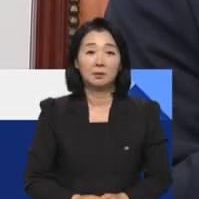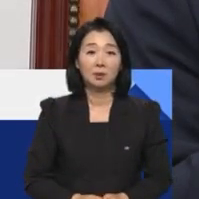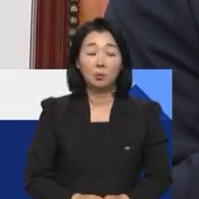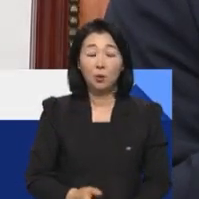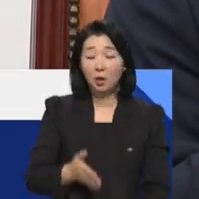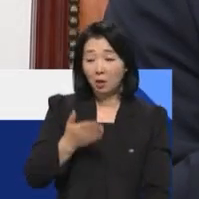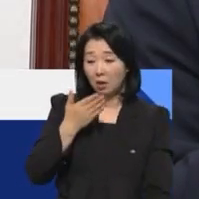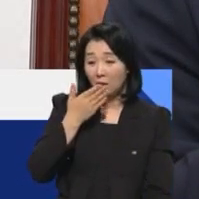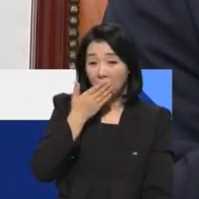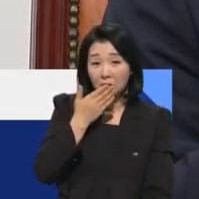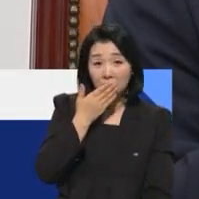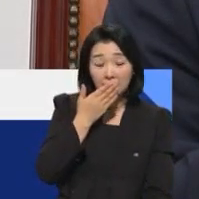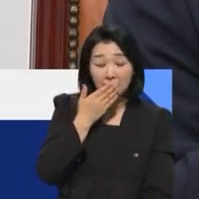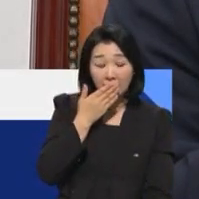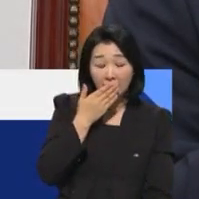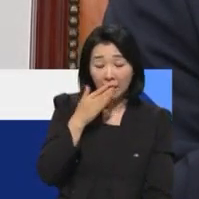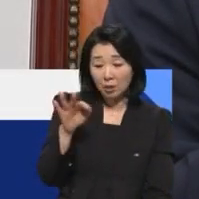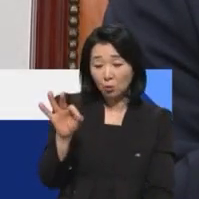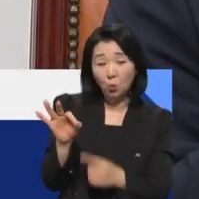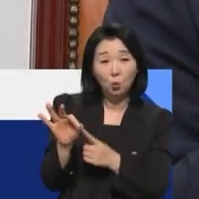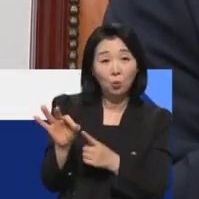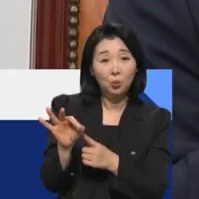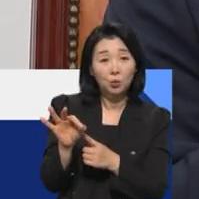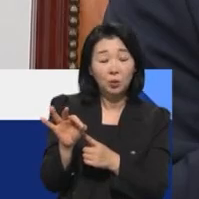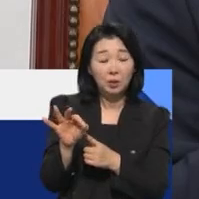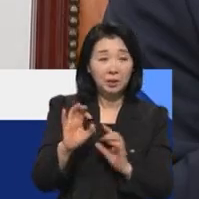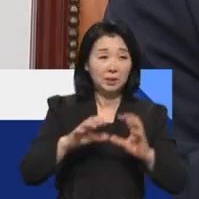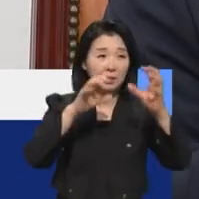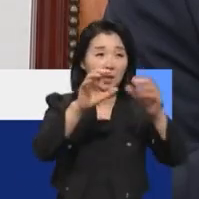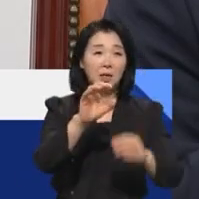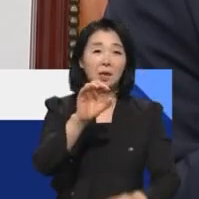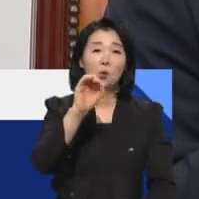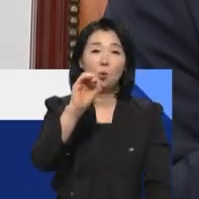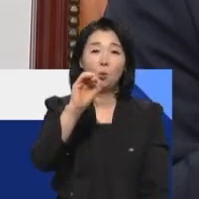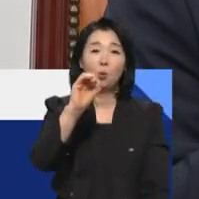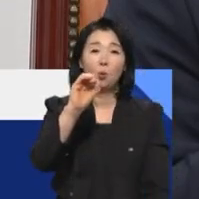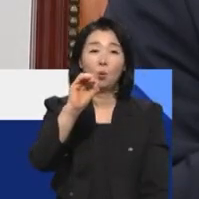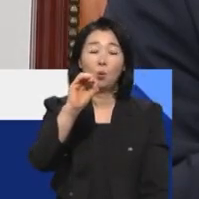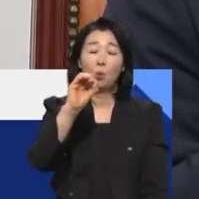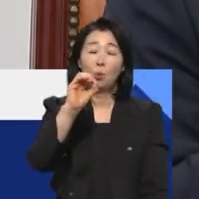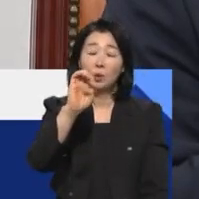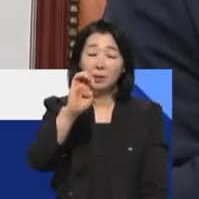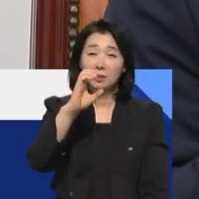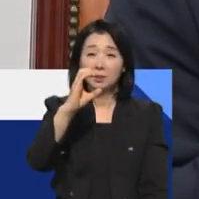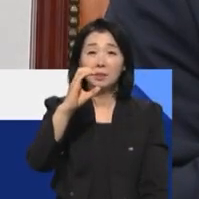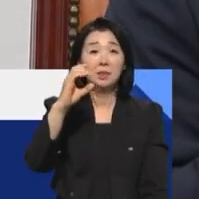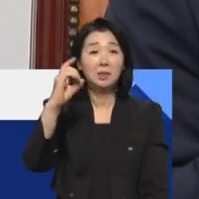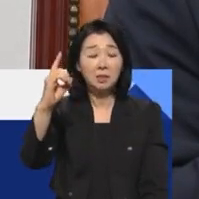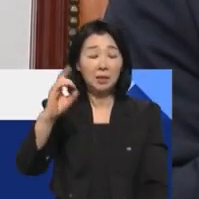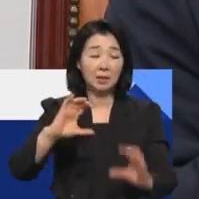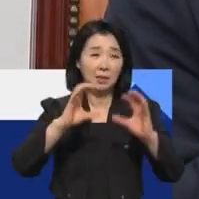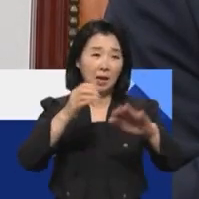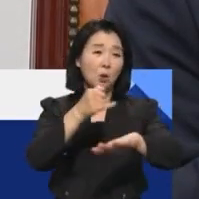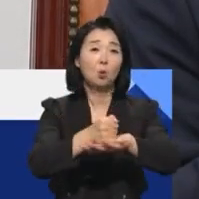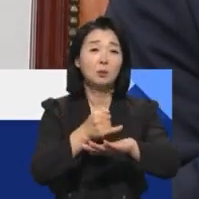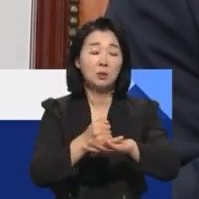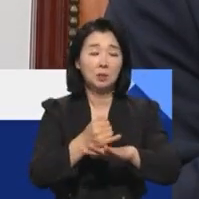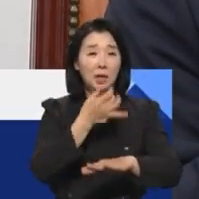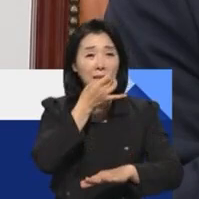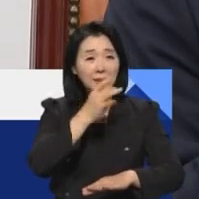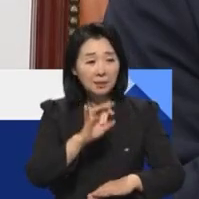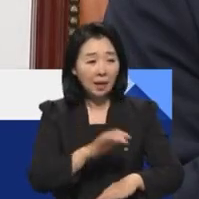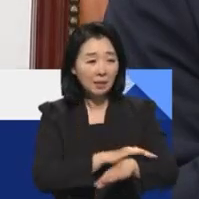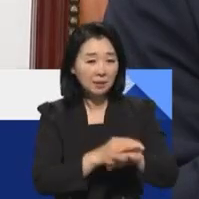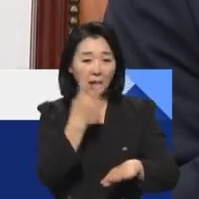식량 자급률이 전 세계적으로 OECD 국가 중에 꼴찌입니다. 쌀은 적정하게 관리하면서도